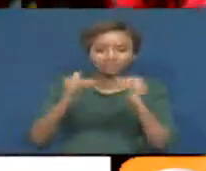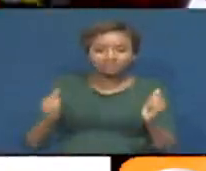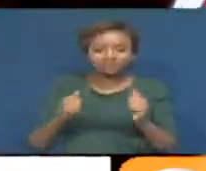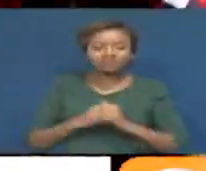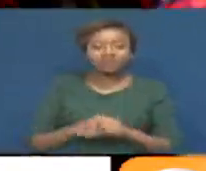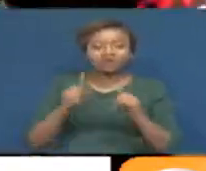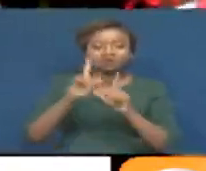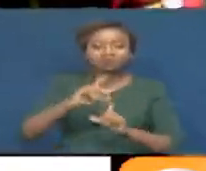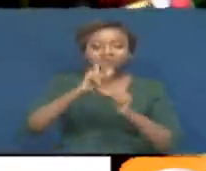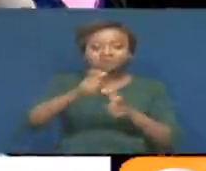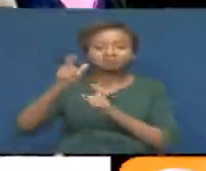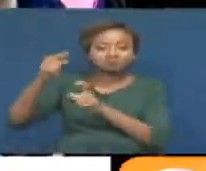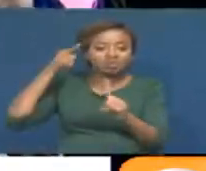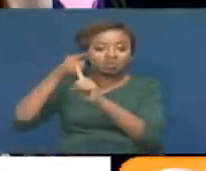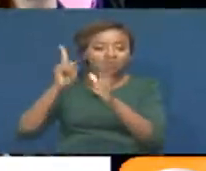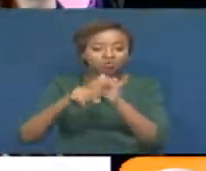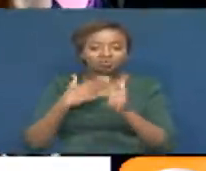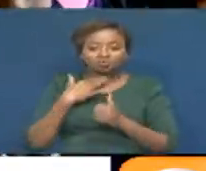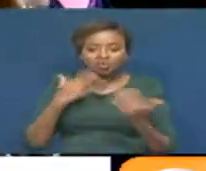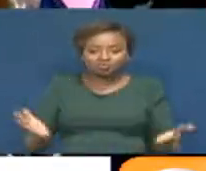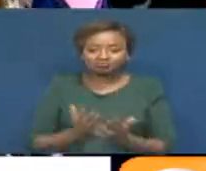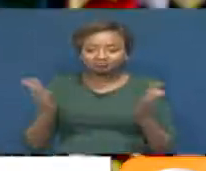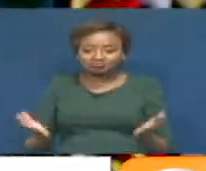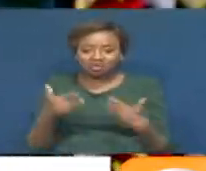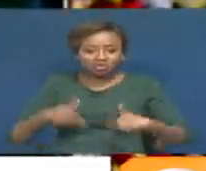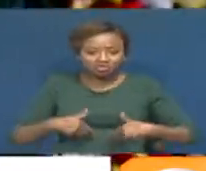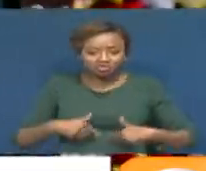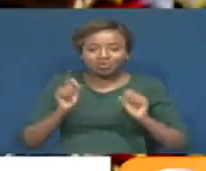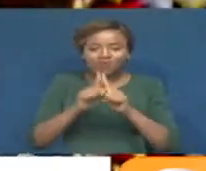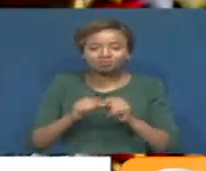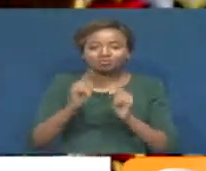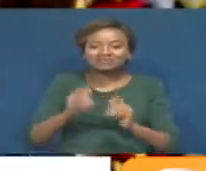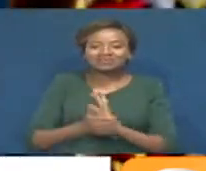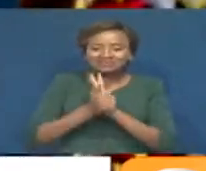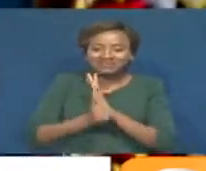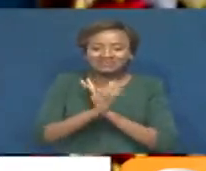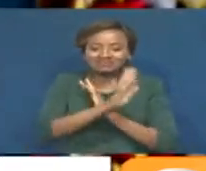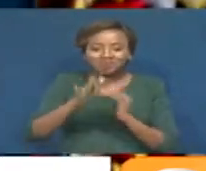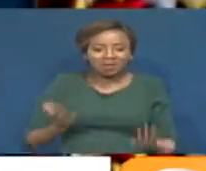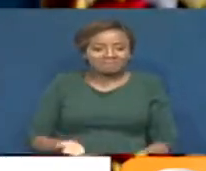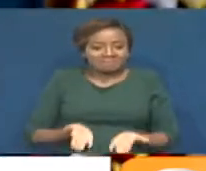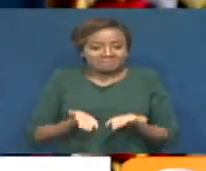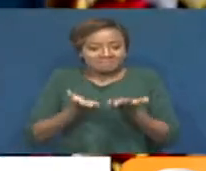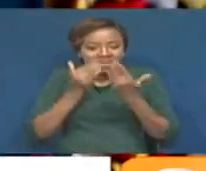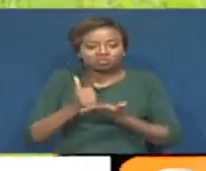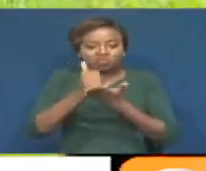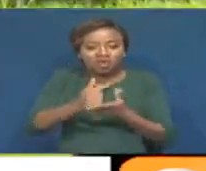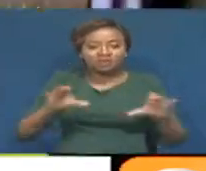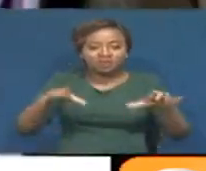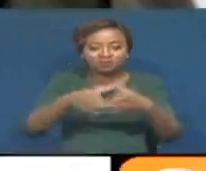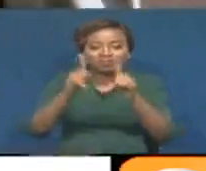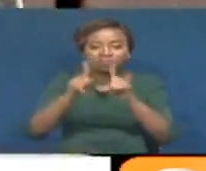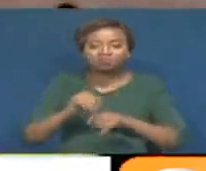Tuzo hizo zinanuiwa kuwatia shime vijana kuchochea vipaji vyao na maadili kwa manufaa yao na ya jamii.